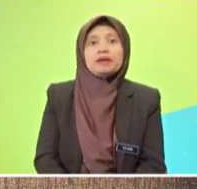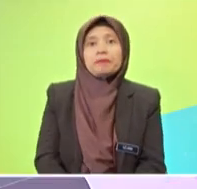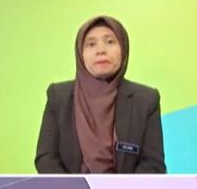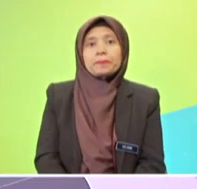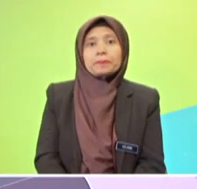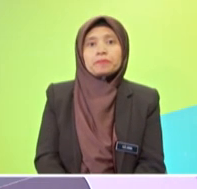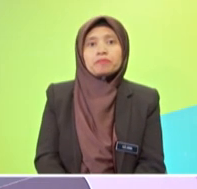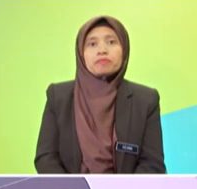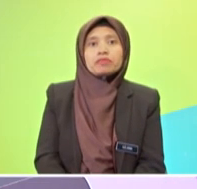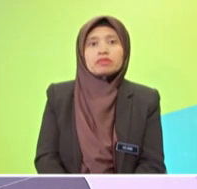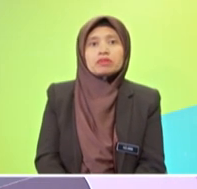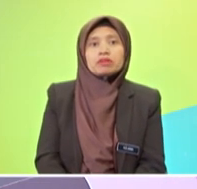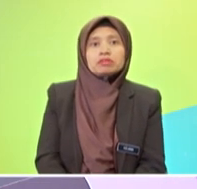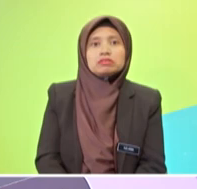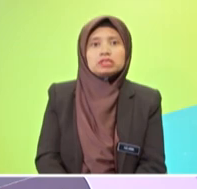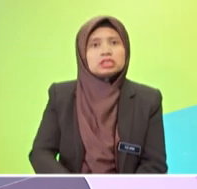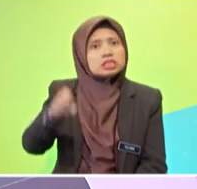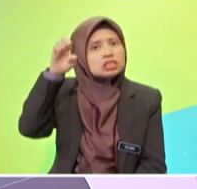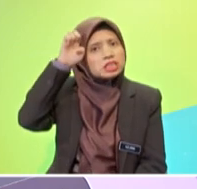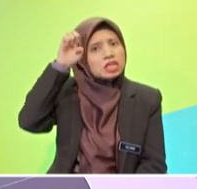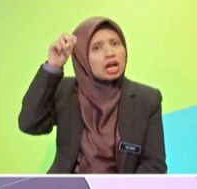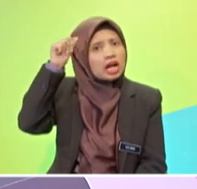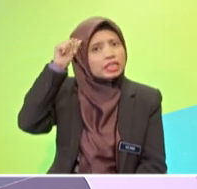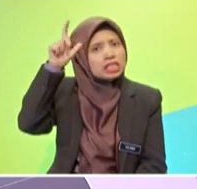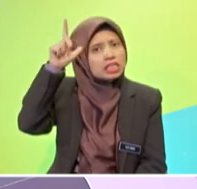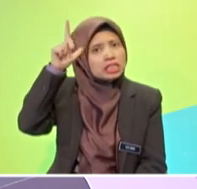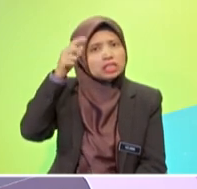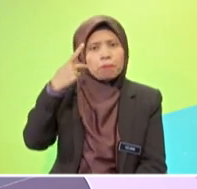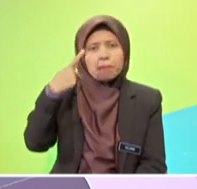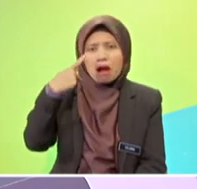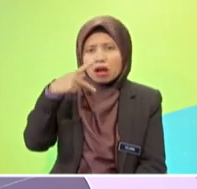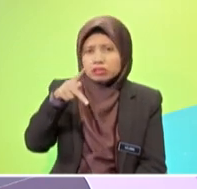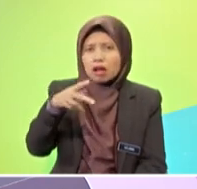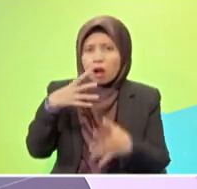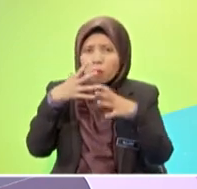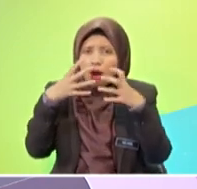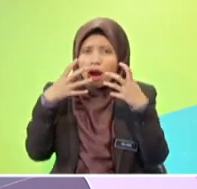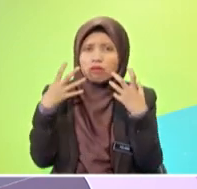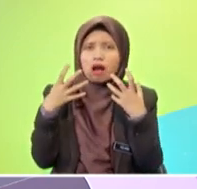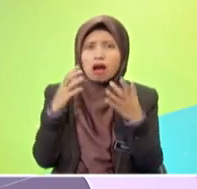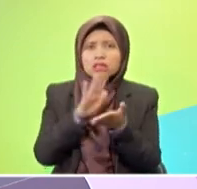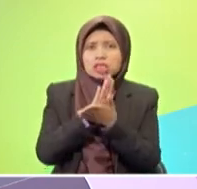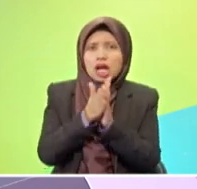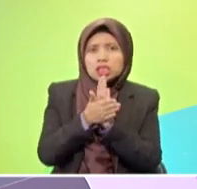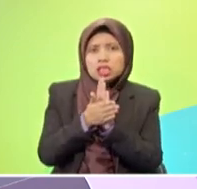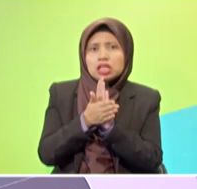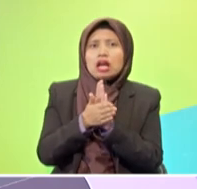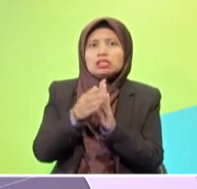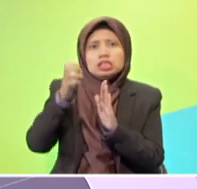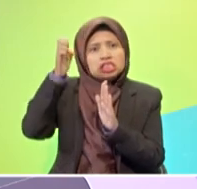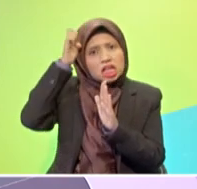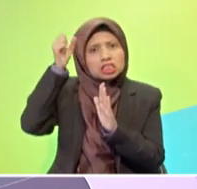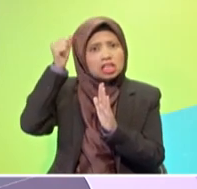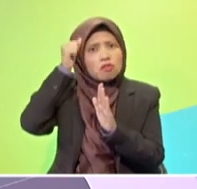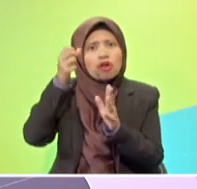dia sebab memandang penuh marah jadi Encik Silva dia pun minta Encik Adli berterus terang jadi